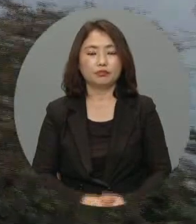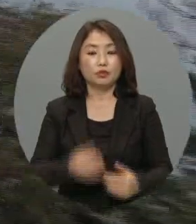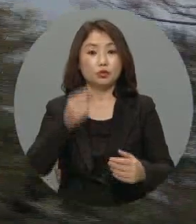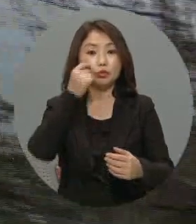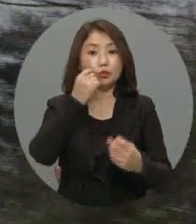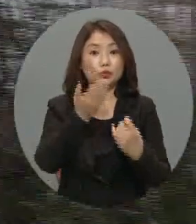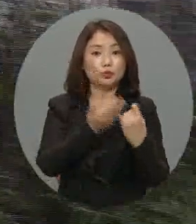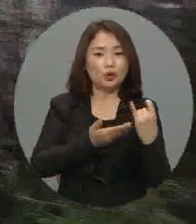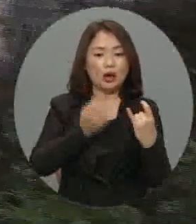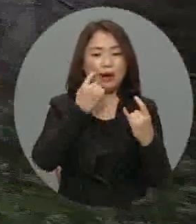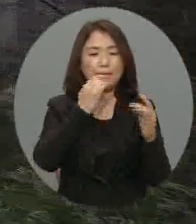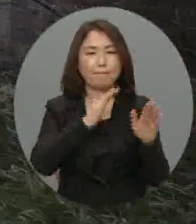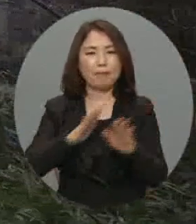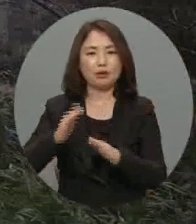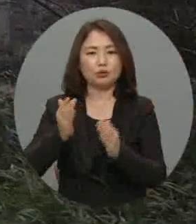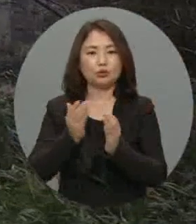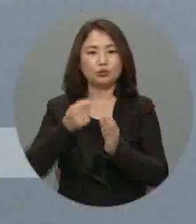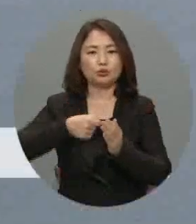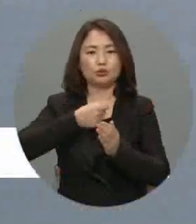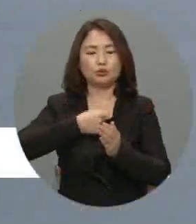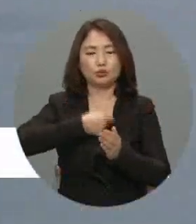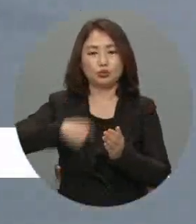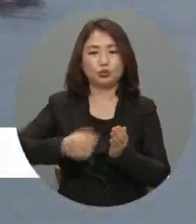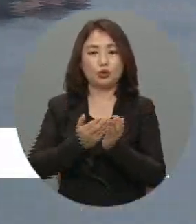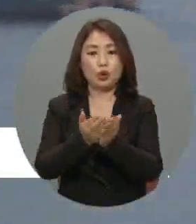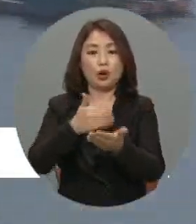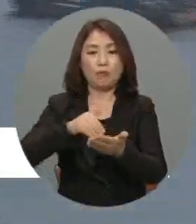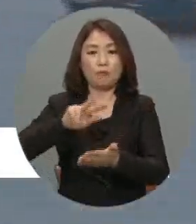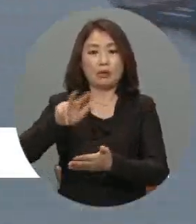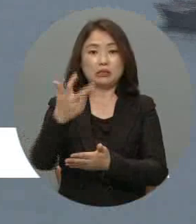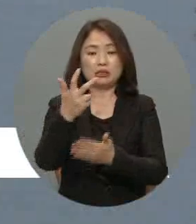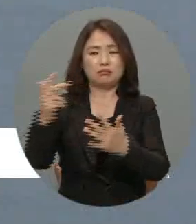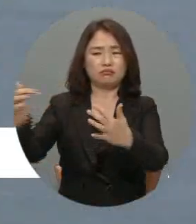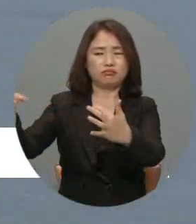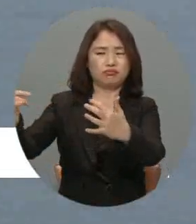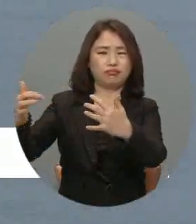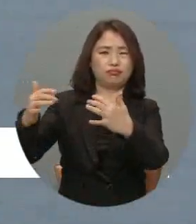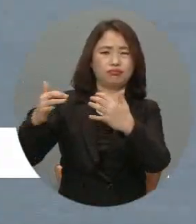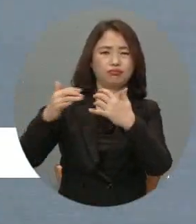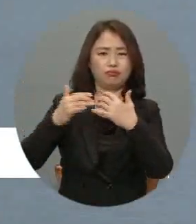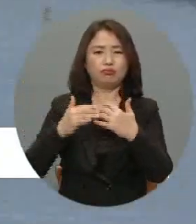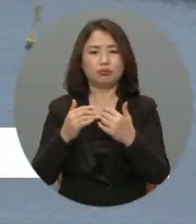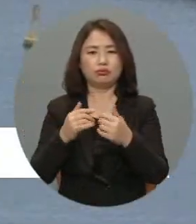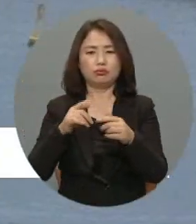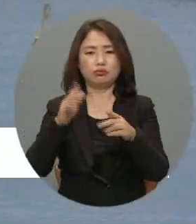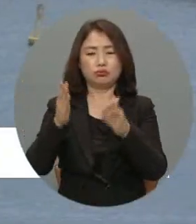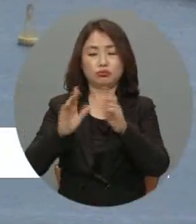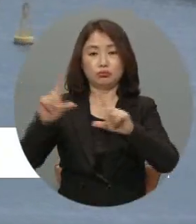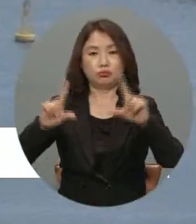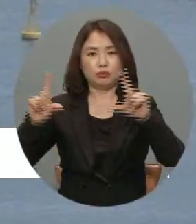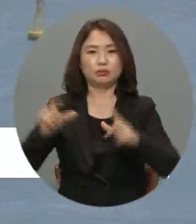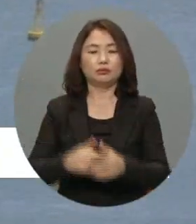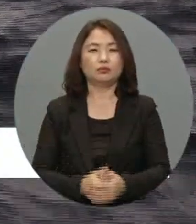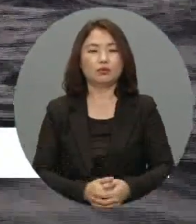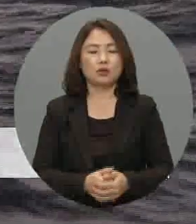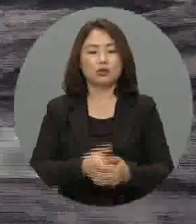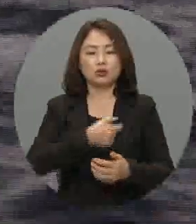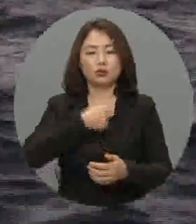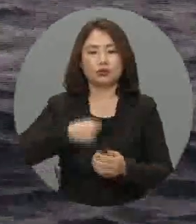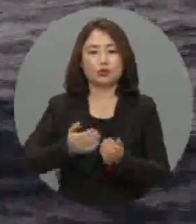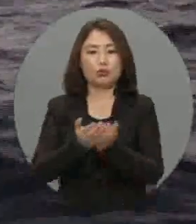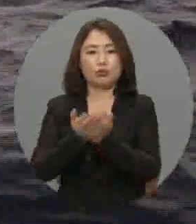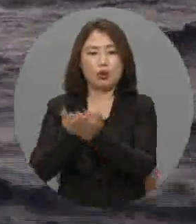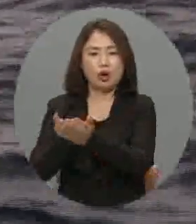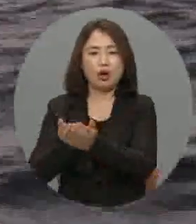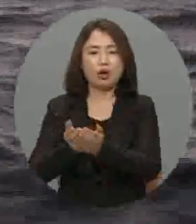울릉도 앞바다에 중국 어선 170여 척이 새까맣게 몰려와 닻을 내리고 정박해 있습니다. 중국